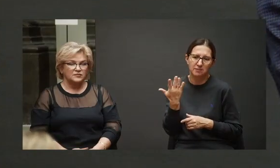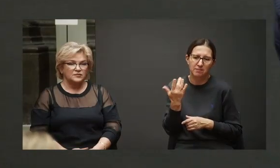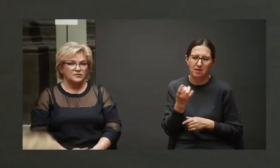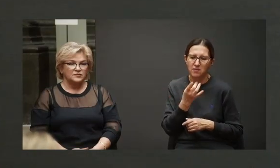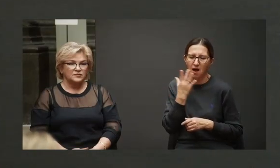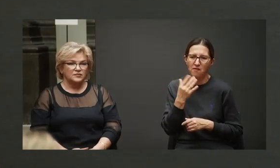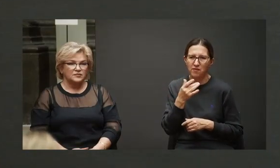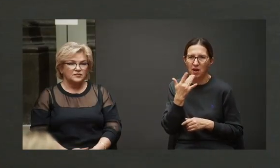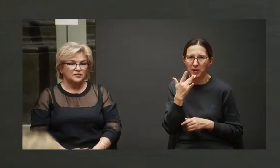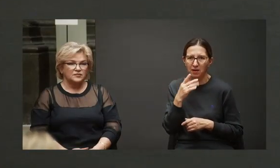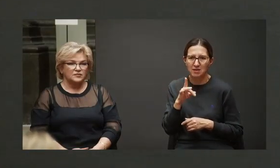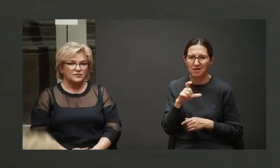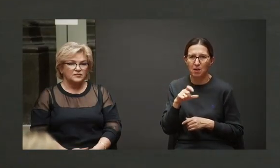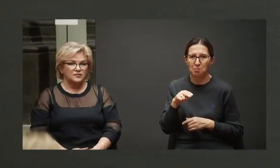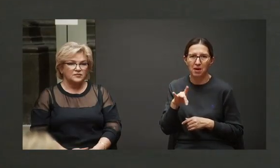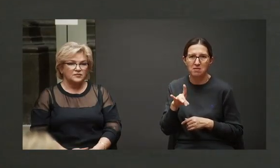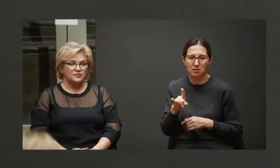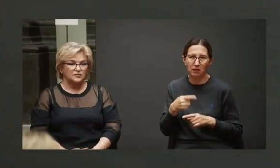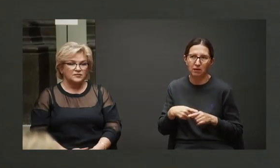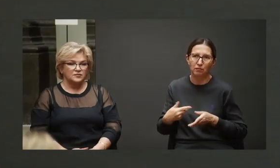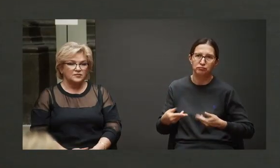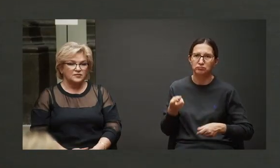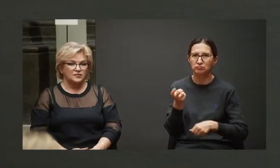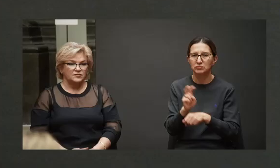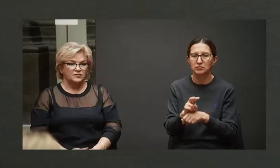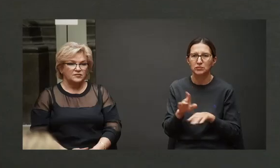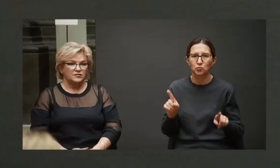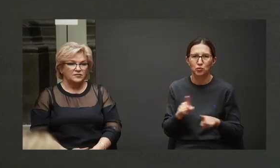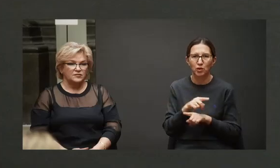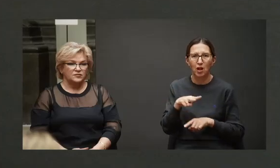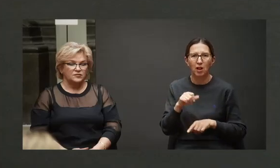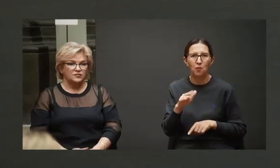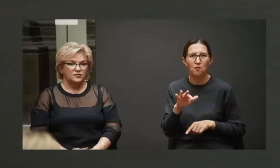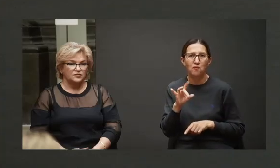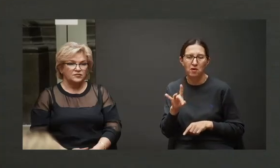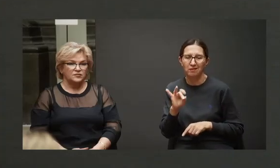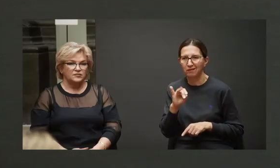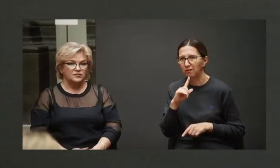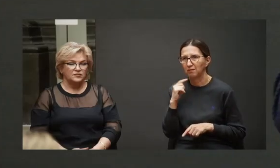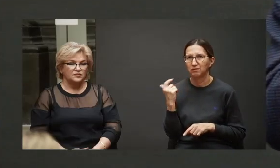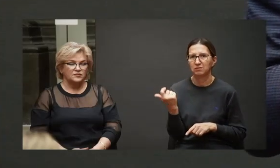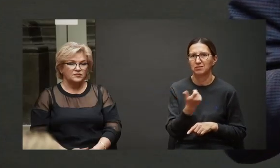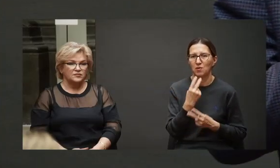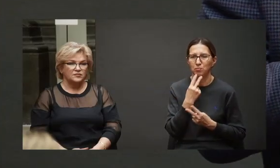афроамериканские рэперы прошлись по Лувру, да, и посмотрели на